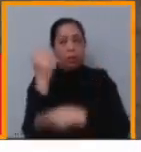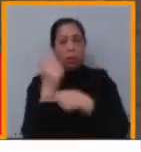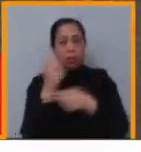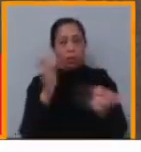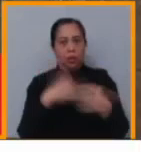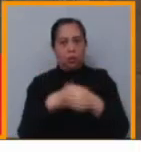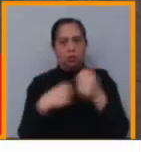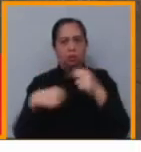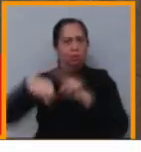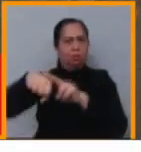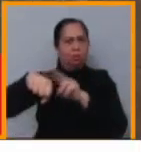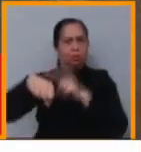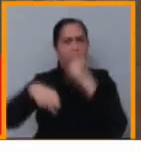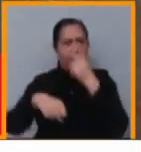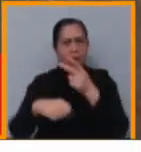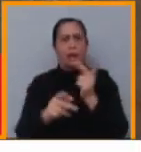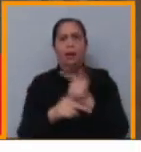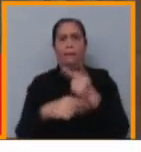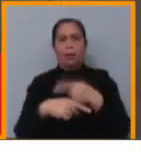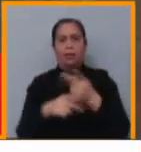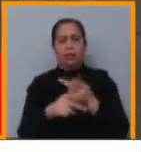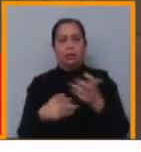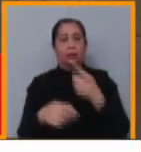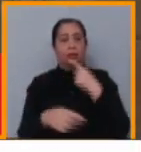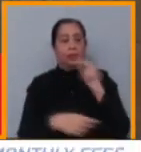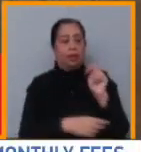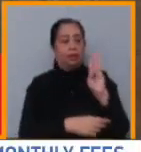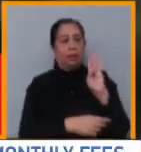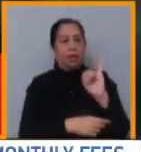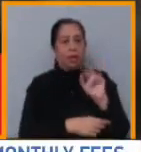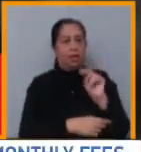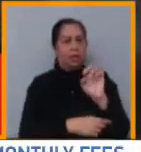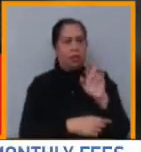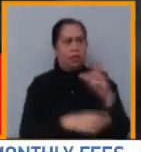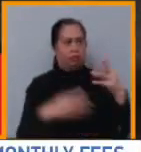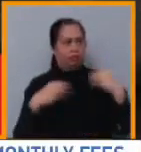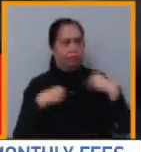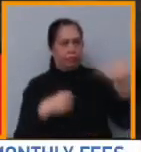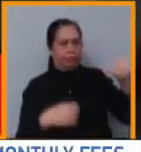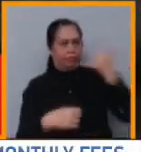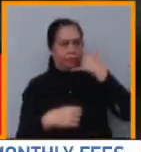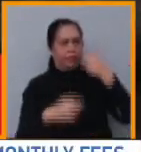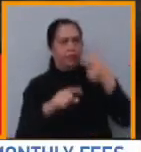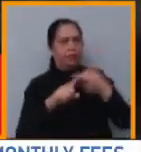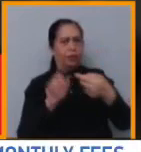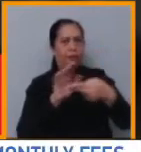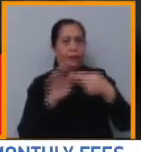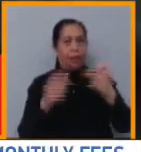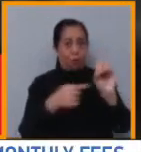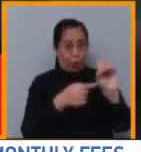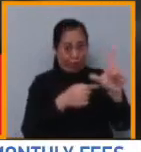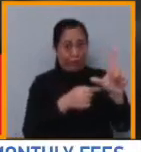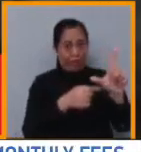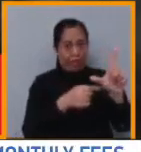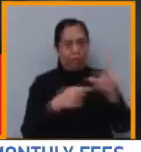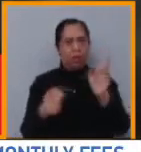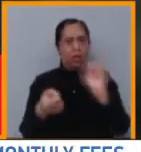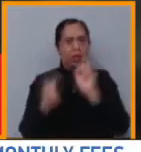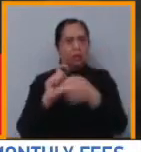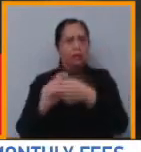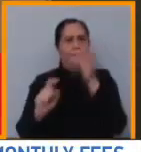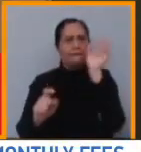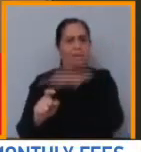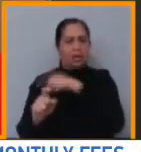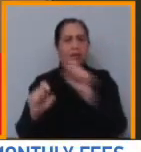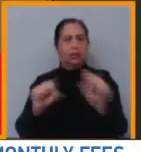ang mga produkto. Ayon sa NBI NCR, natanggap nilang reklamo mula sa brand ng lotion na pinepeke. Binibenta raw mga peking